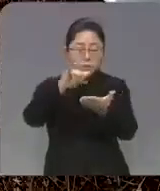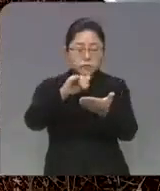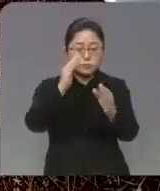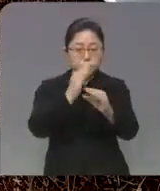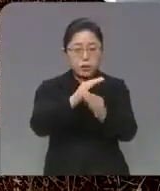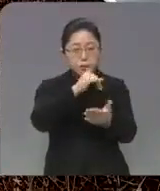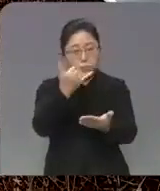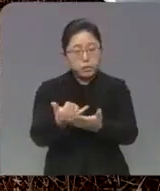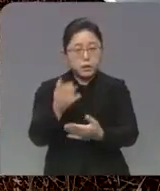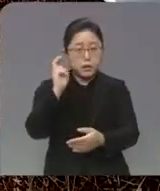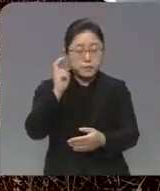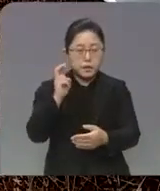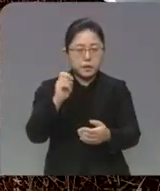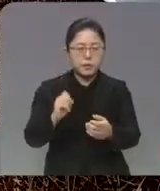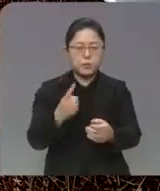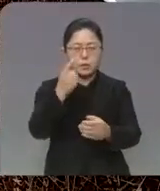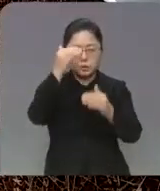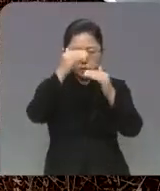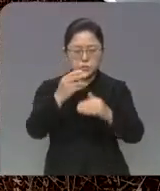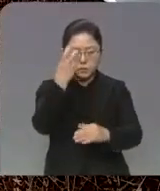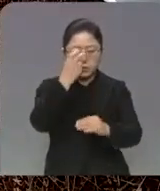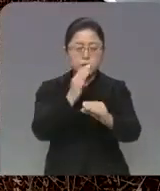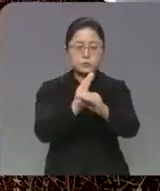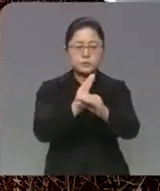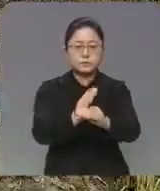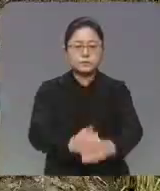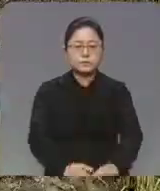추락한 것으로 보고 정확한 사고 경위를 조사하고 있습니다